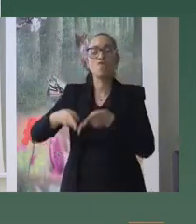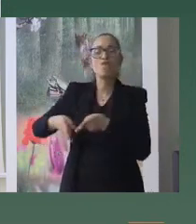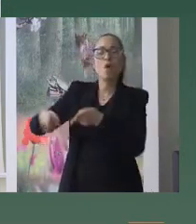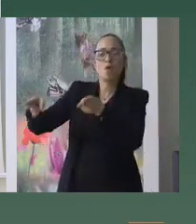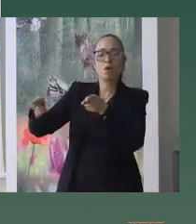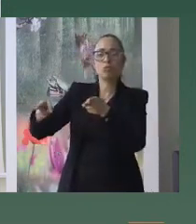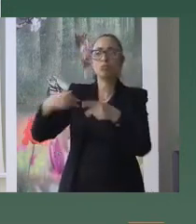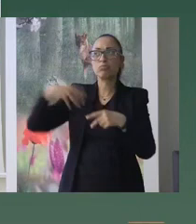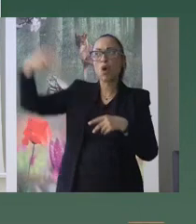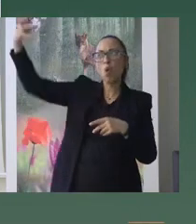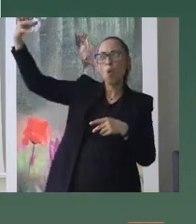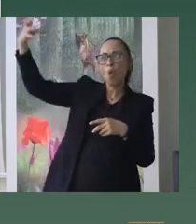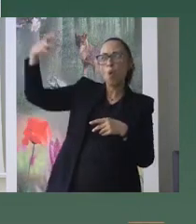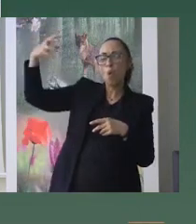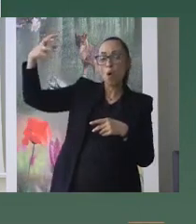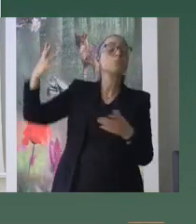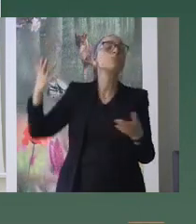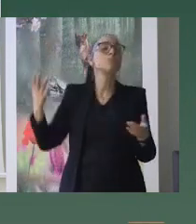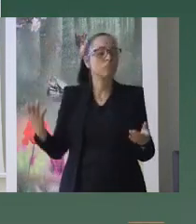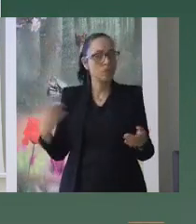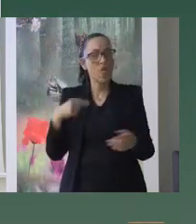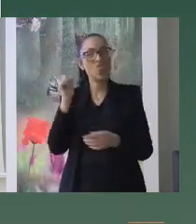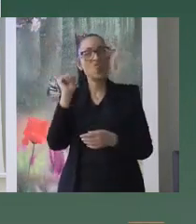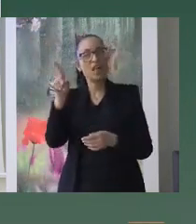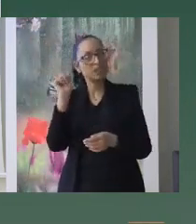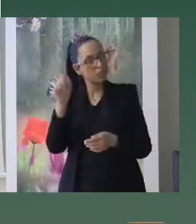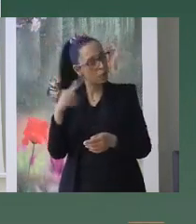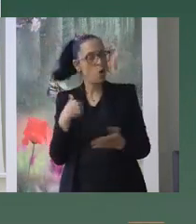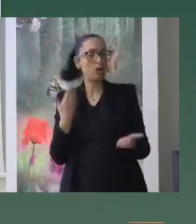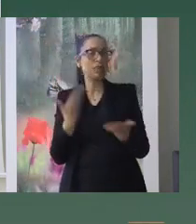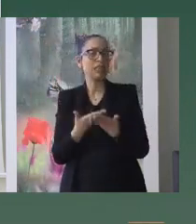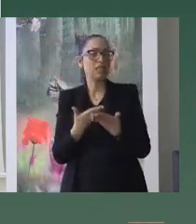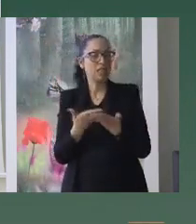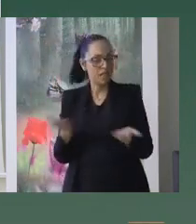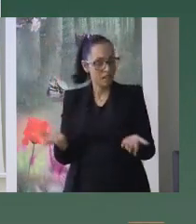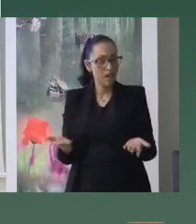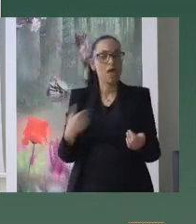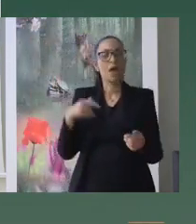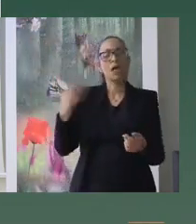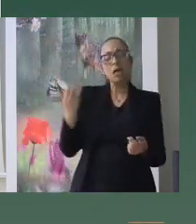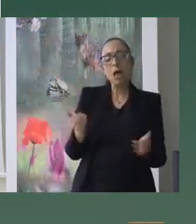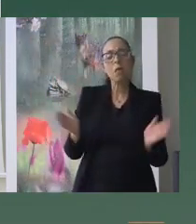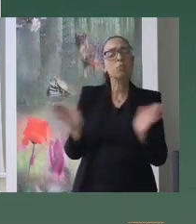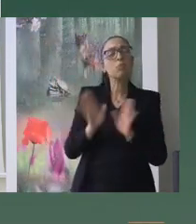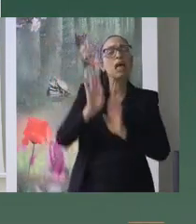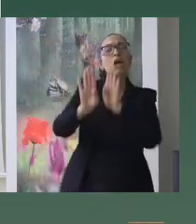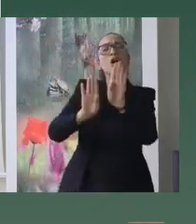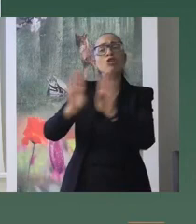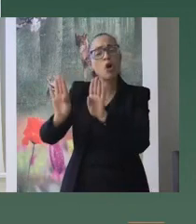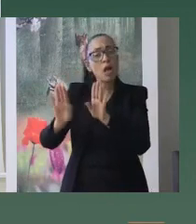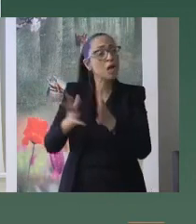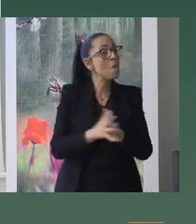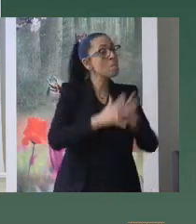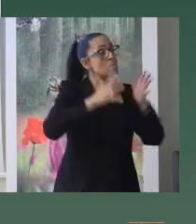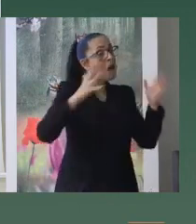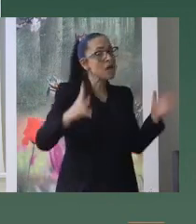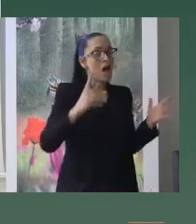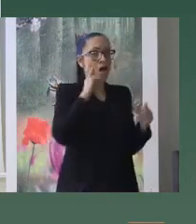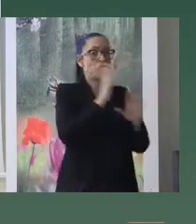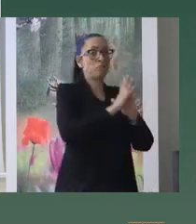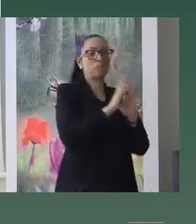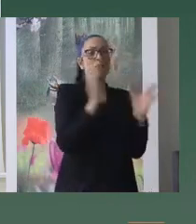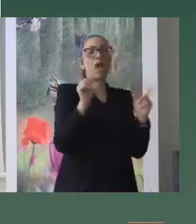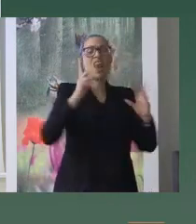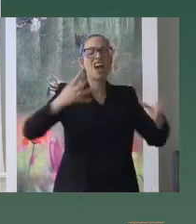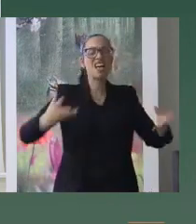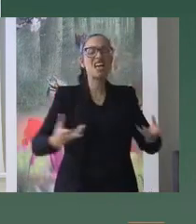μεγαλύτερη έκθεση στον ήλιο. Ευχαρίστως να σας στείλω στοιχεία που υπάρχουν για αυτά και σε μικρή κλίμακα γειτονιάς και σε μεγαλύτερη κλίμακα, δηλαδή